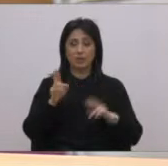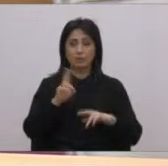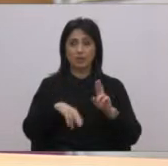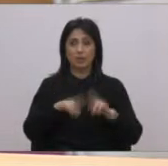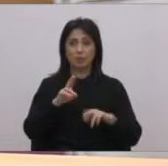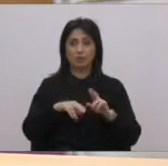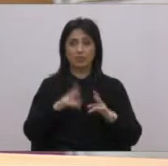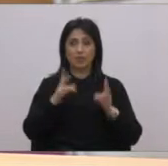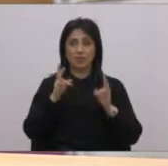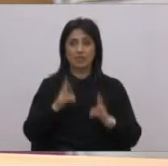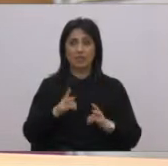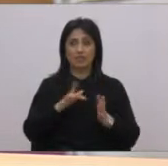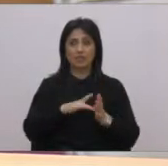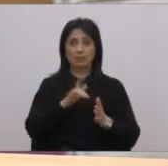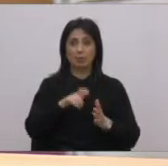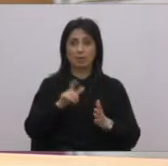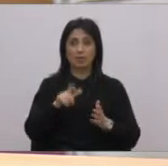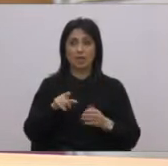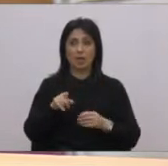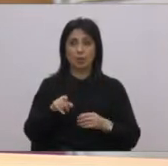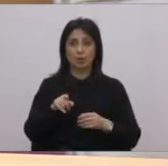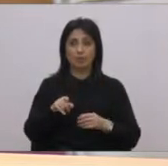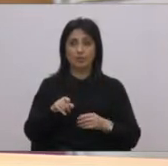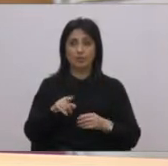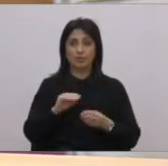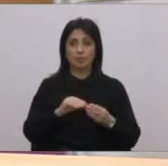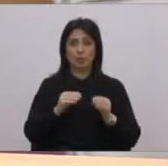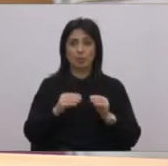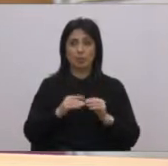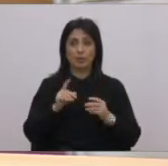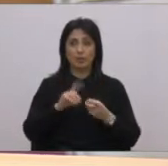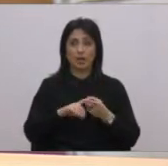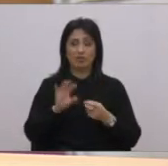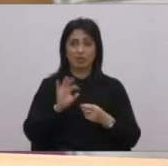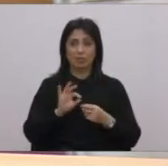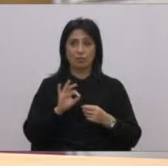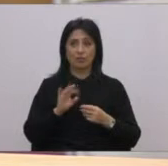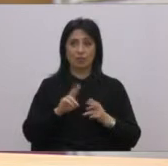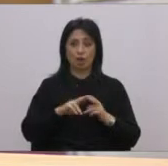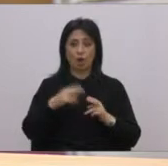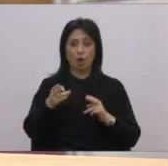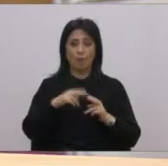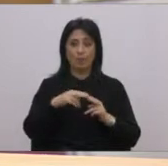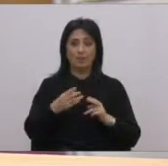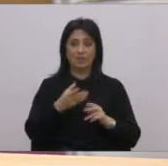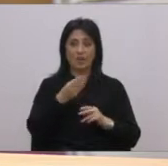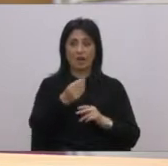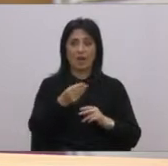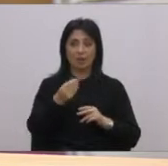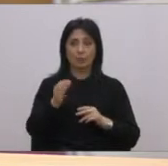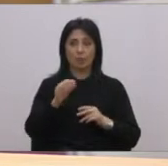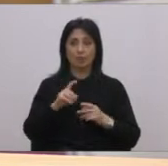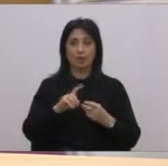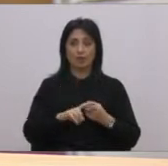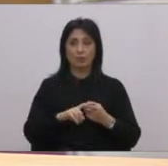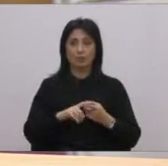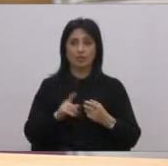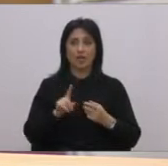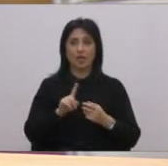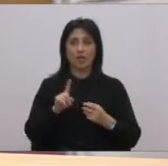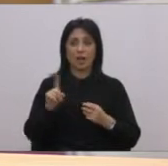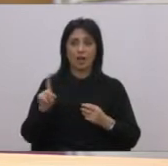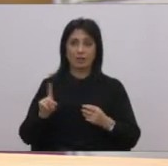მშენებლობისას დაზრალებული მოსახლეობის ასე თქვა პრობლემებთან დაკავშირებით, კომპენსაციების ანაზღაურებასთან დაკავშირებით. თუ